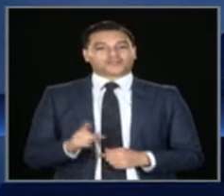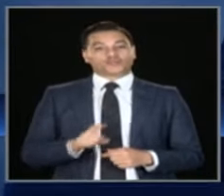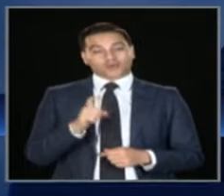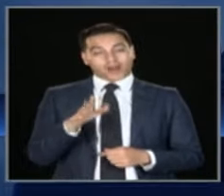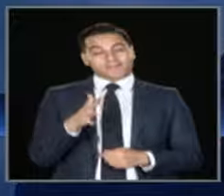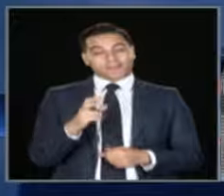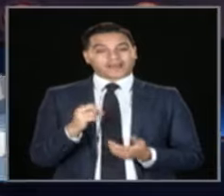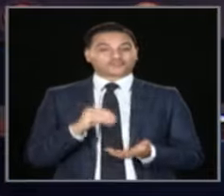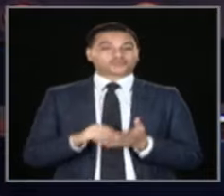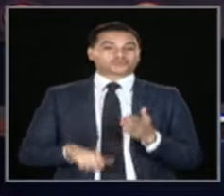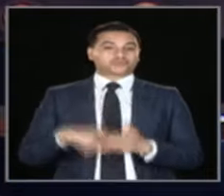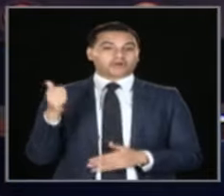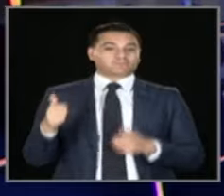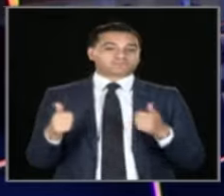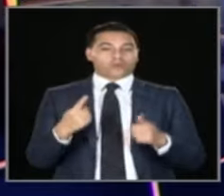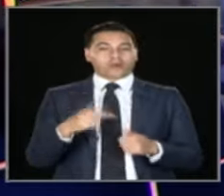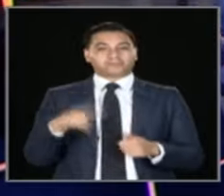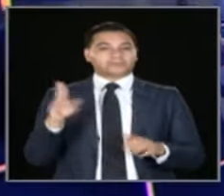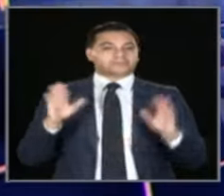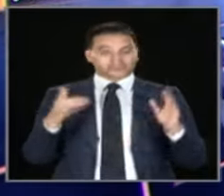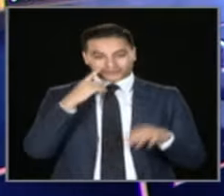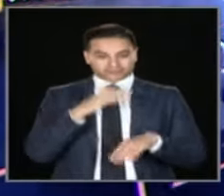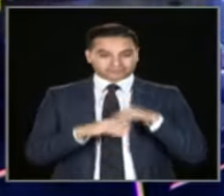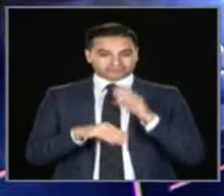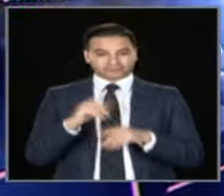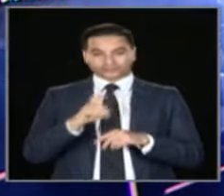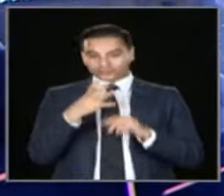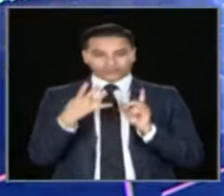يبقى بخمسة وعشرين نقطة. سؤال الرابع،